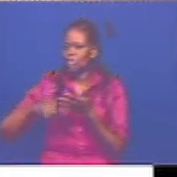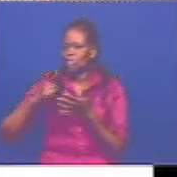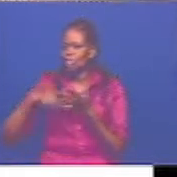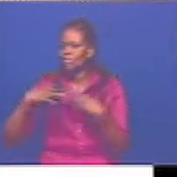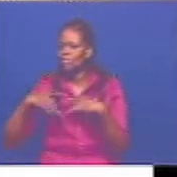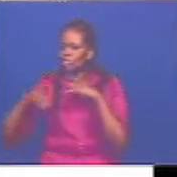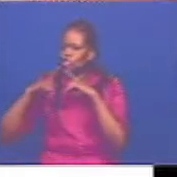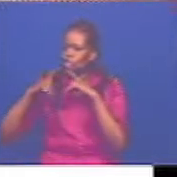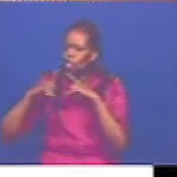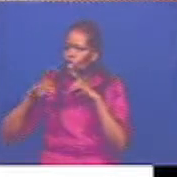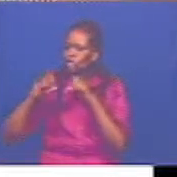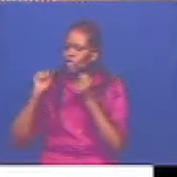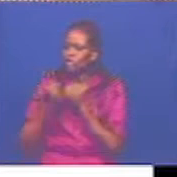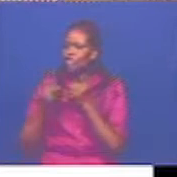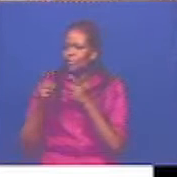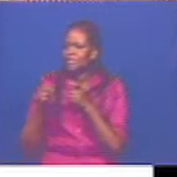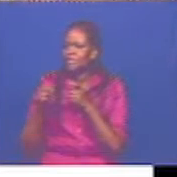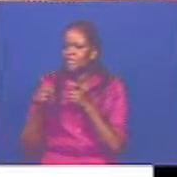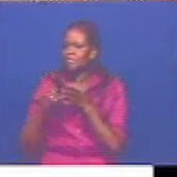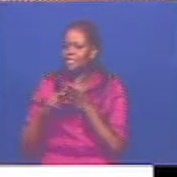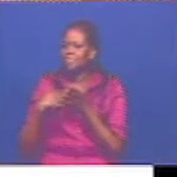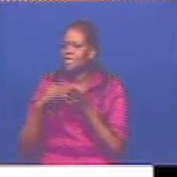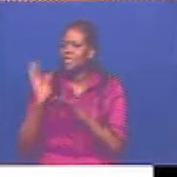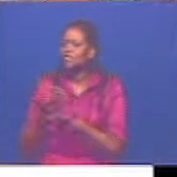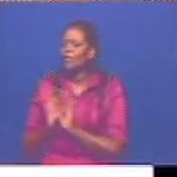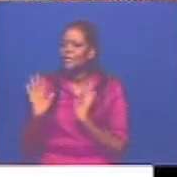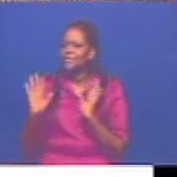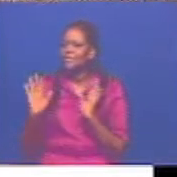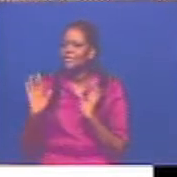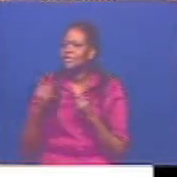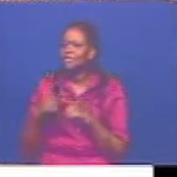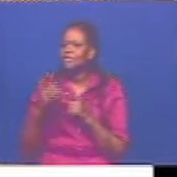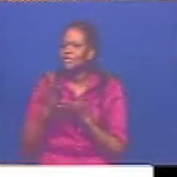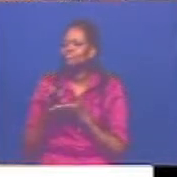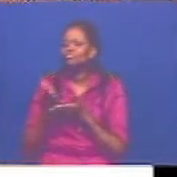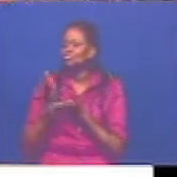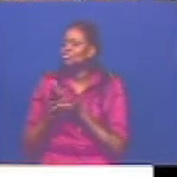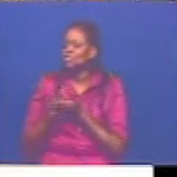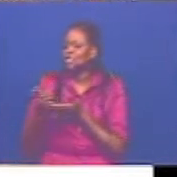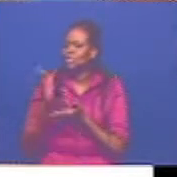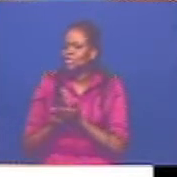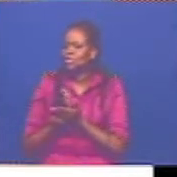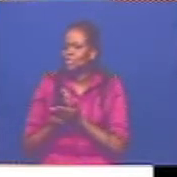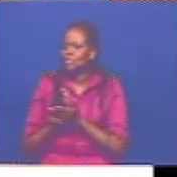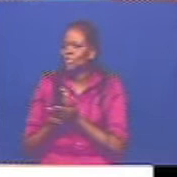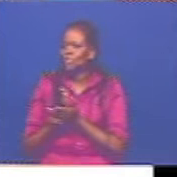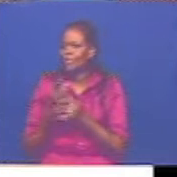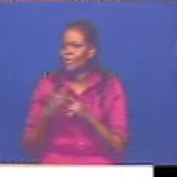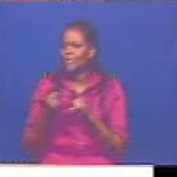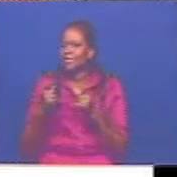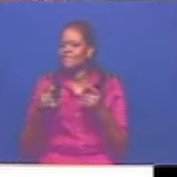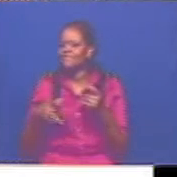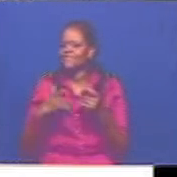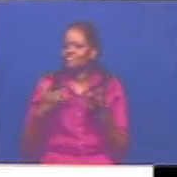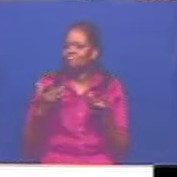kwa mitandao, social media. So mimi niliimba, lakini vitu vilikuwa vipo. Na kuna watu wana fake